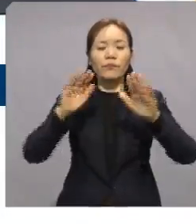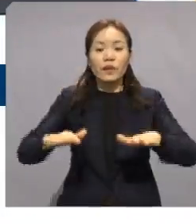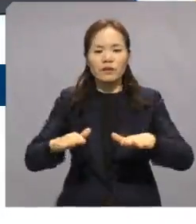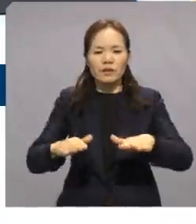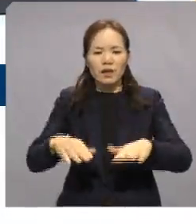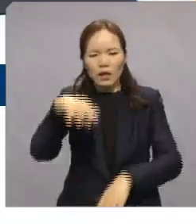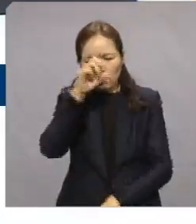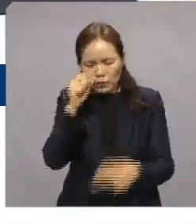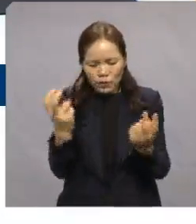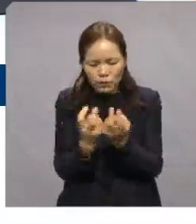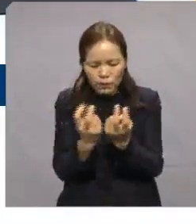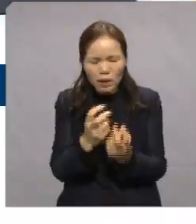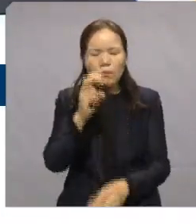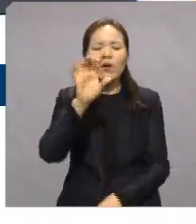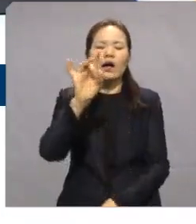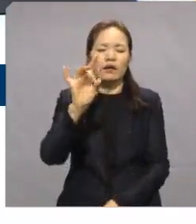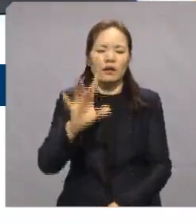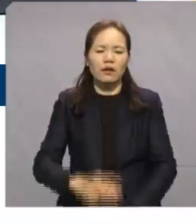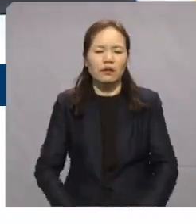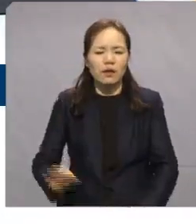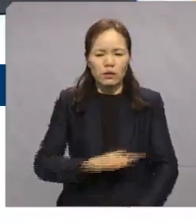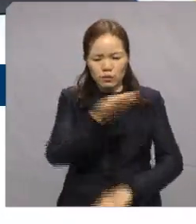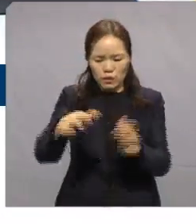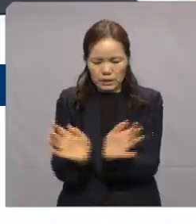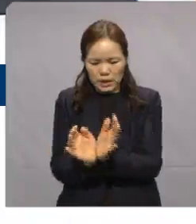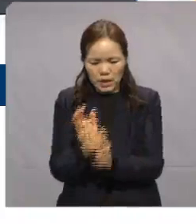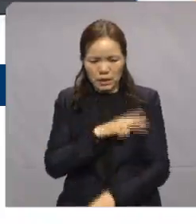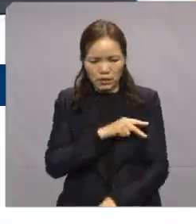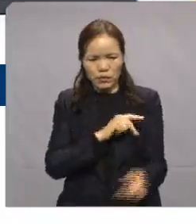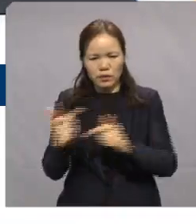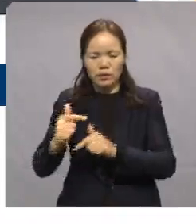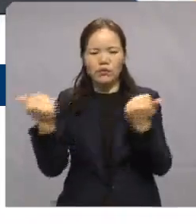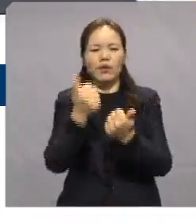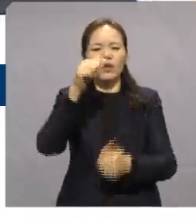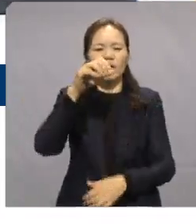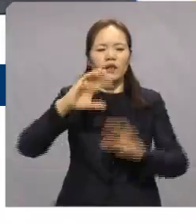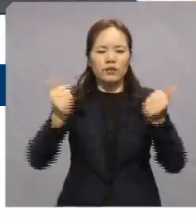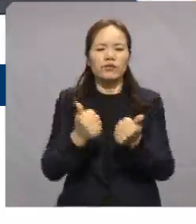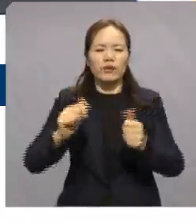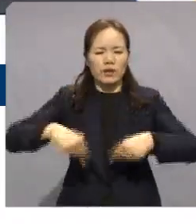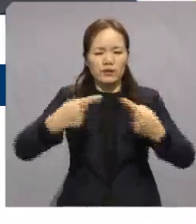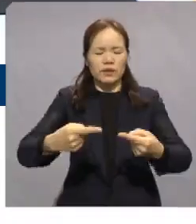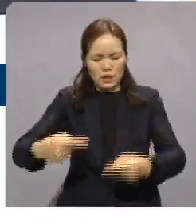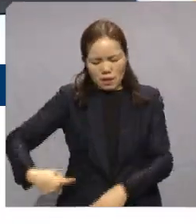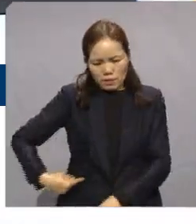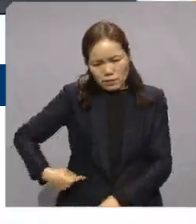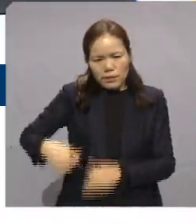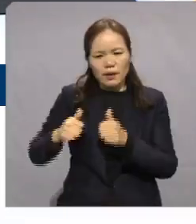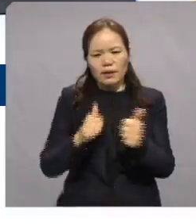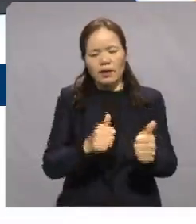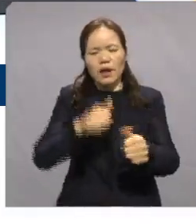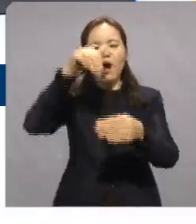방식은 단 하나뿐입니다. 우리 당 의원들이 회의장에 출석해서 소신과 양심에 따라